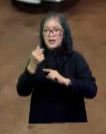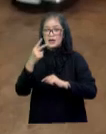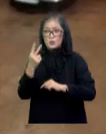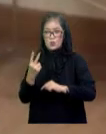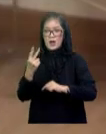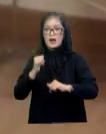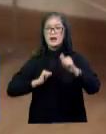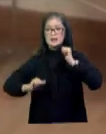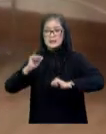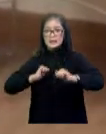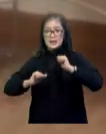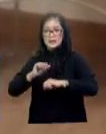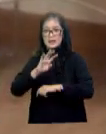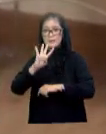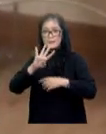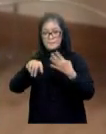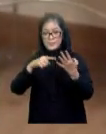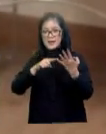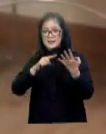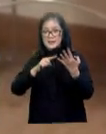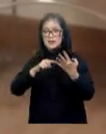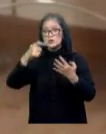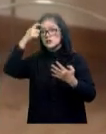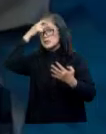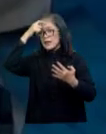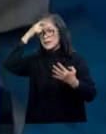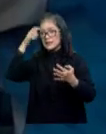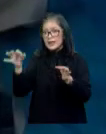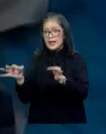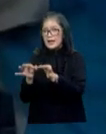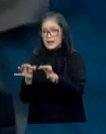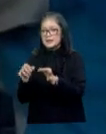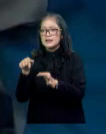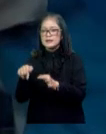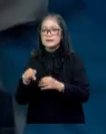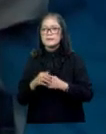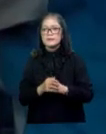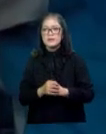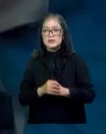COVID-19 dosis keempat ini dilaksanakan di RSUD daerah setempat dan dimulai sejak Senin kemarin.